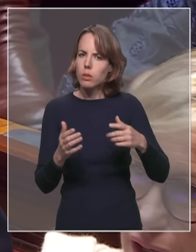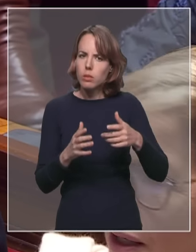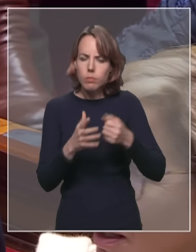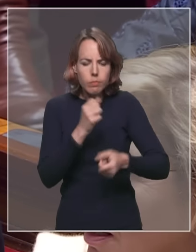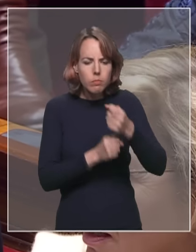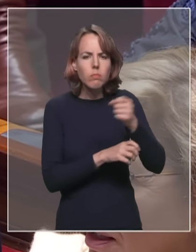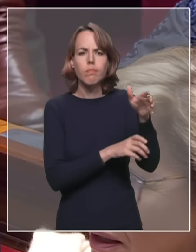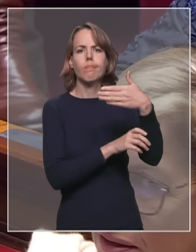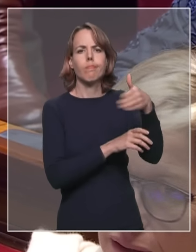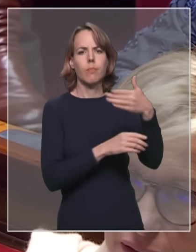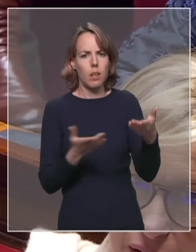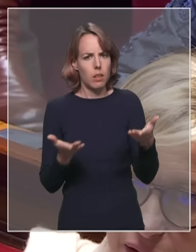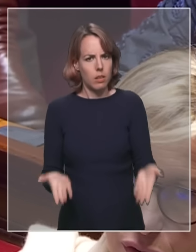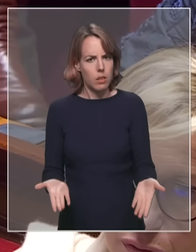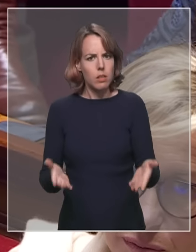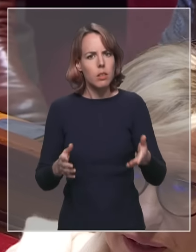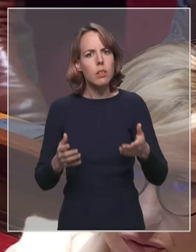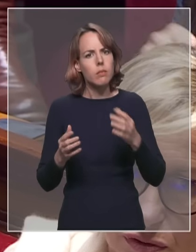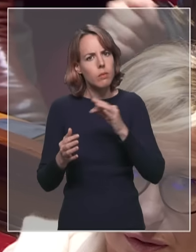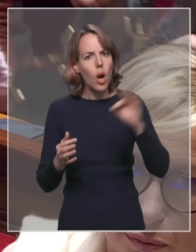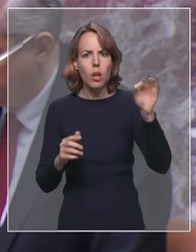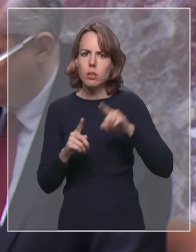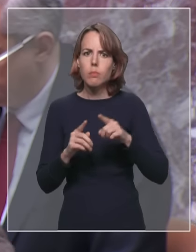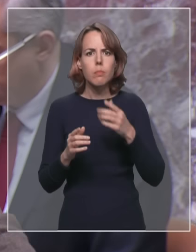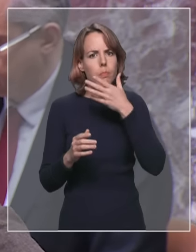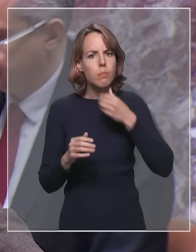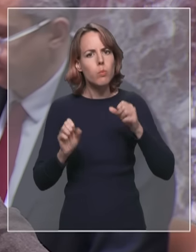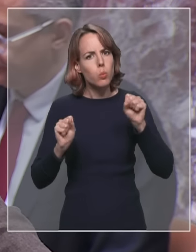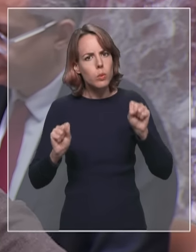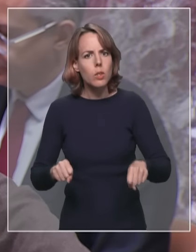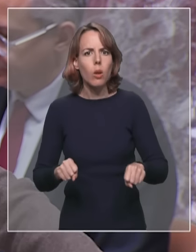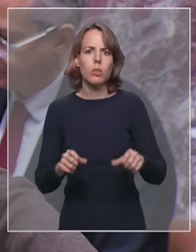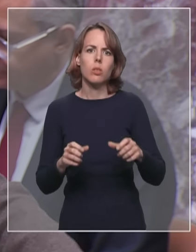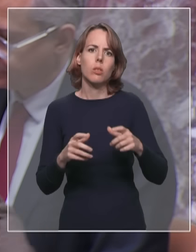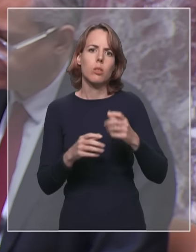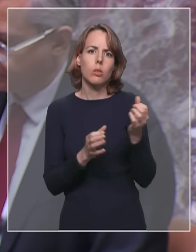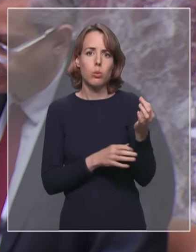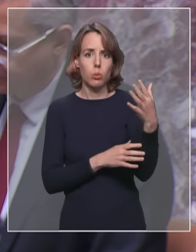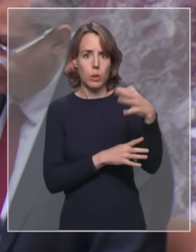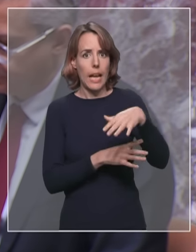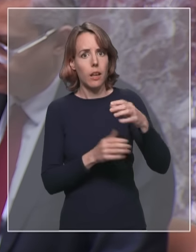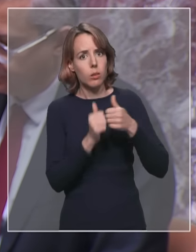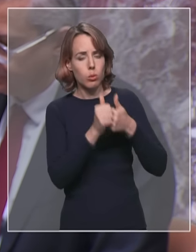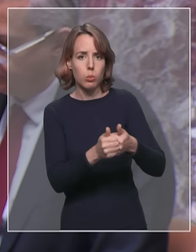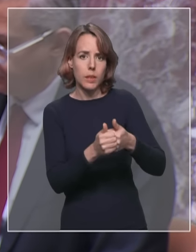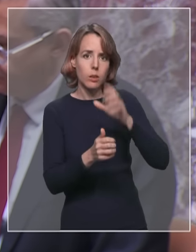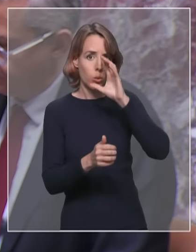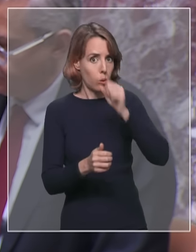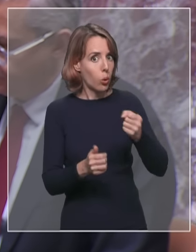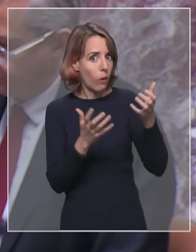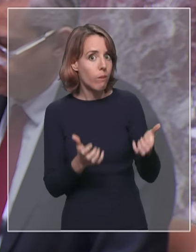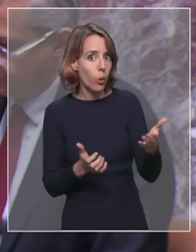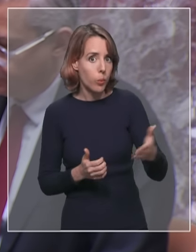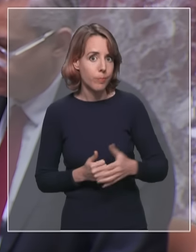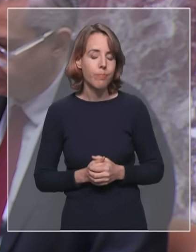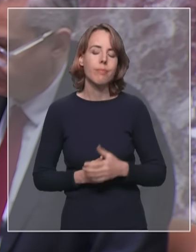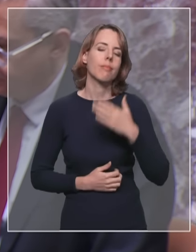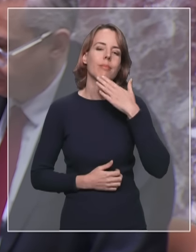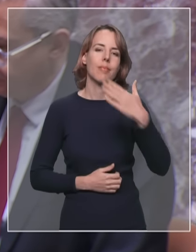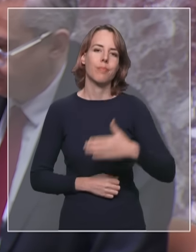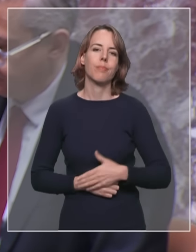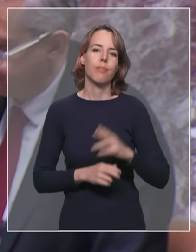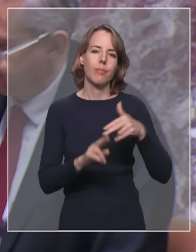nucléaire voulue par le général de Gaulle. Merci. Je vous remercie, mon cher collègue. La parole est à Madame Olga Givernet, ministre en charge